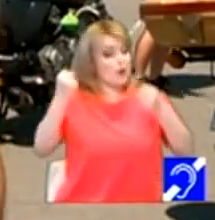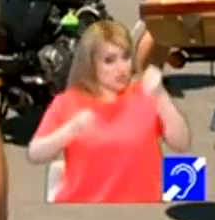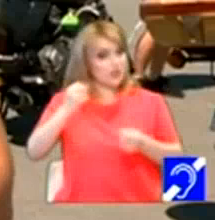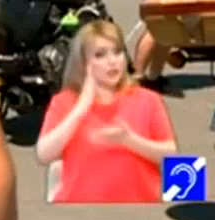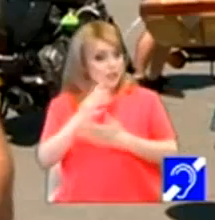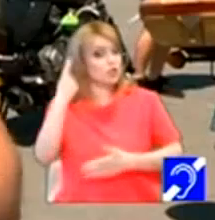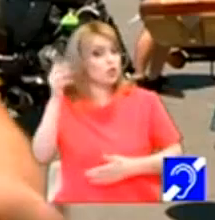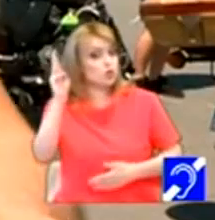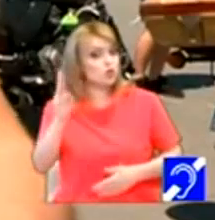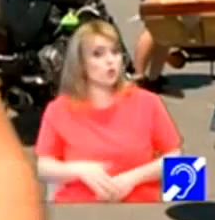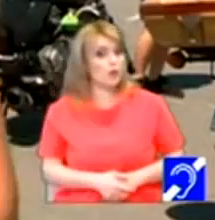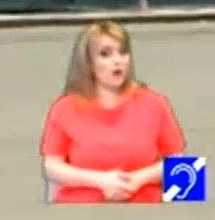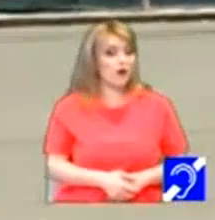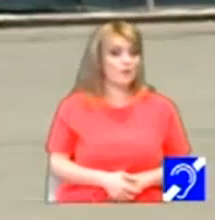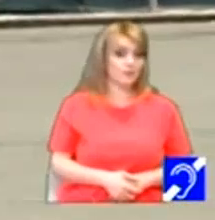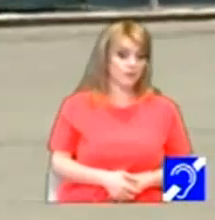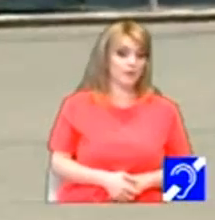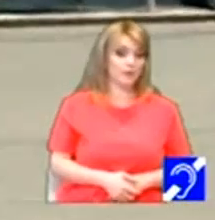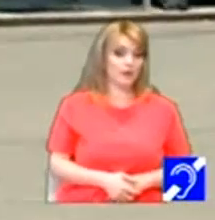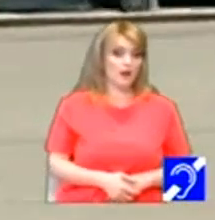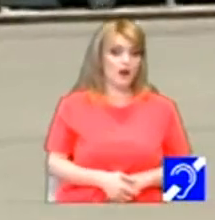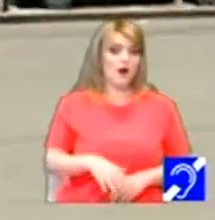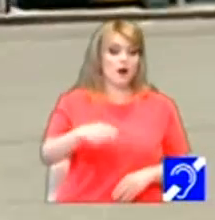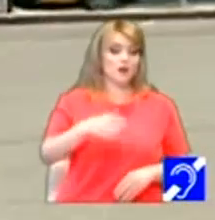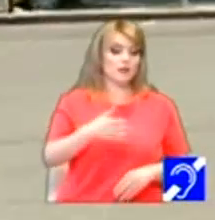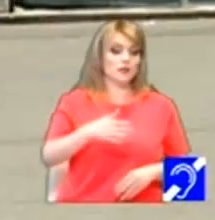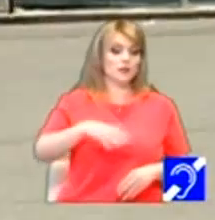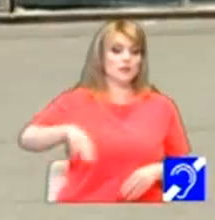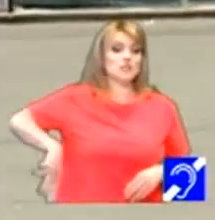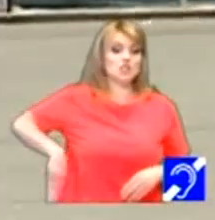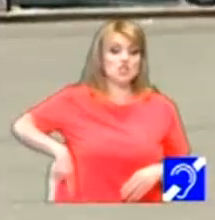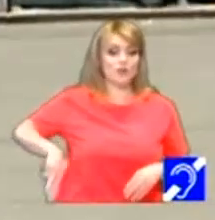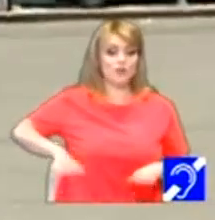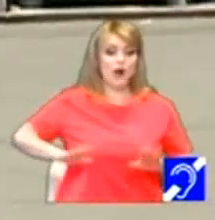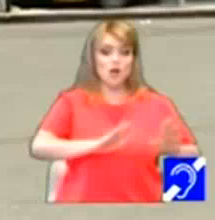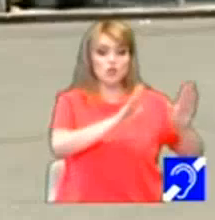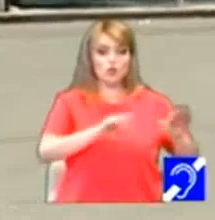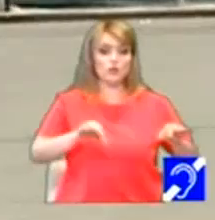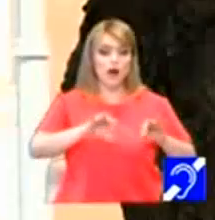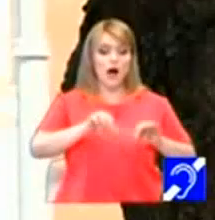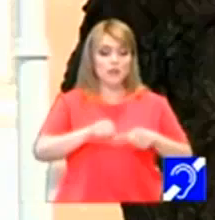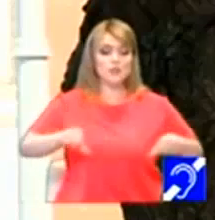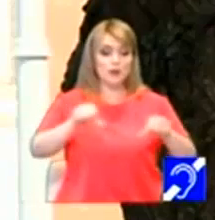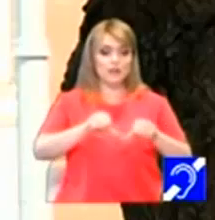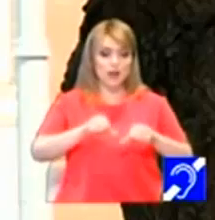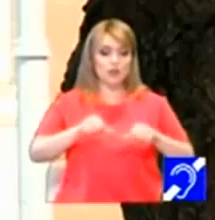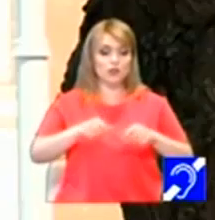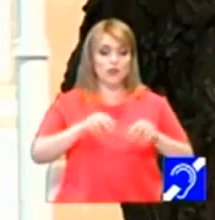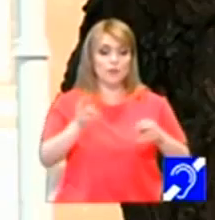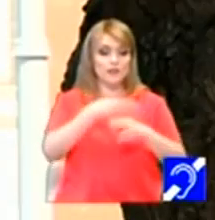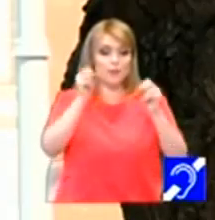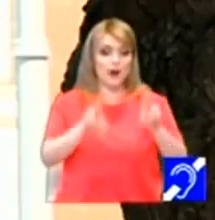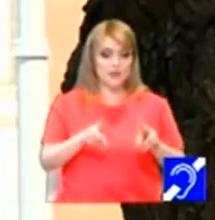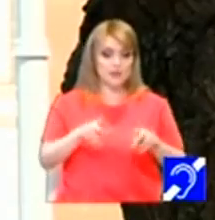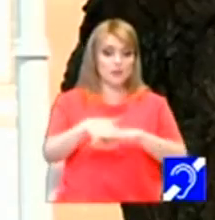și atunci să fie întreprinsă măsuri. Între timp, Alexei Grosu, șeful adjunct al Inspectoratului Național de Securitate Publică, spune că în